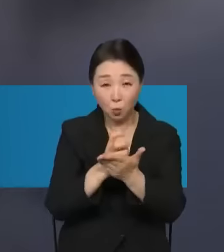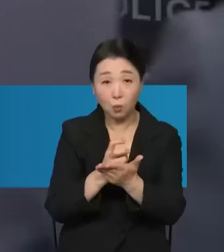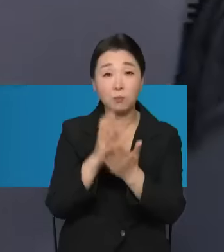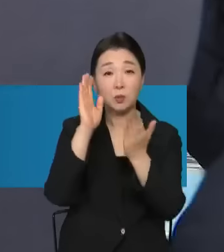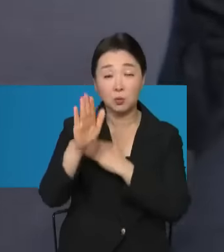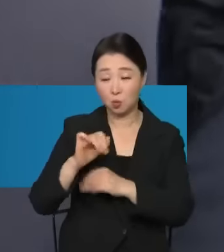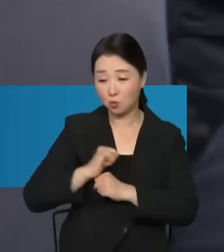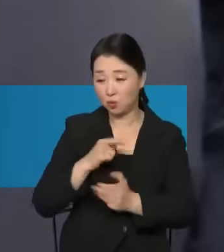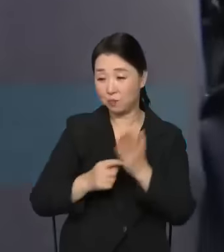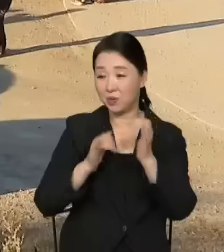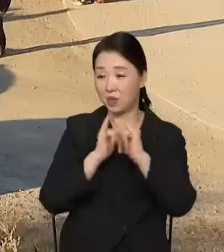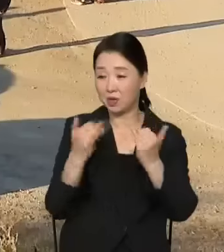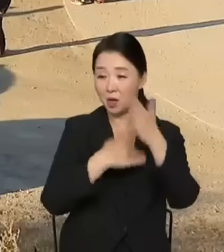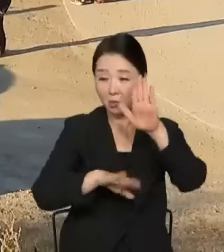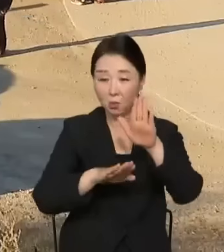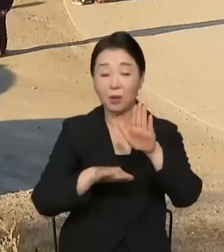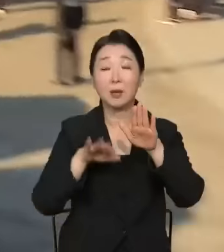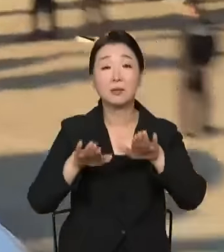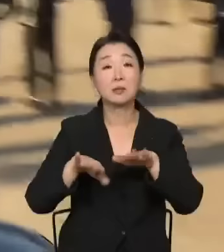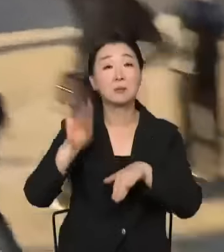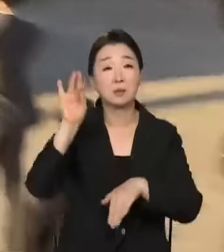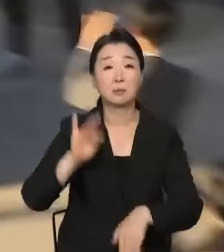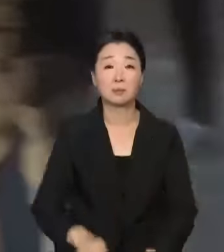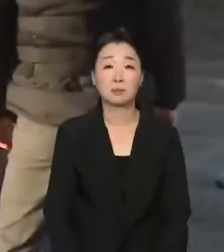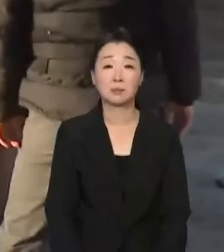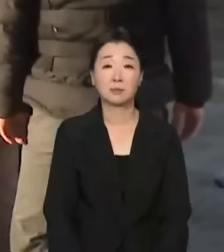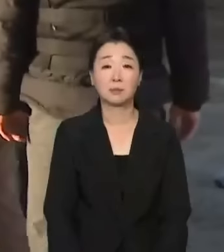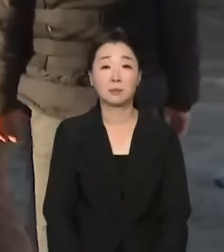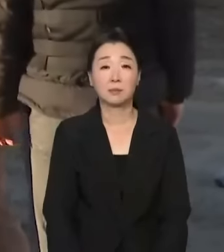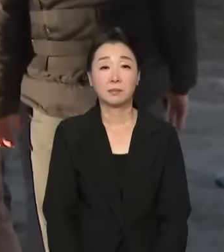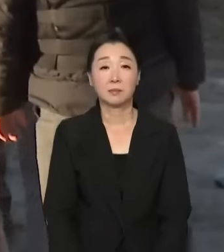신분 피의자의 신상이 공개된 건 양 씨가 처음입니다.